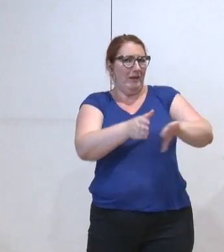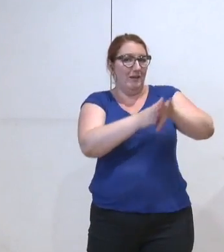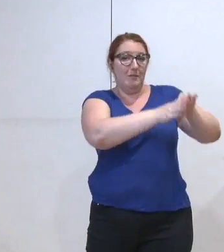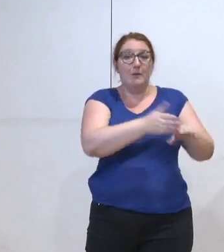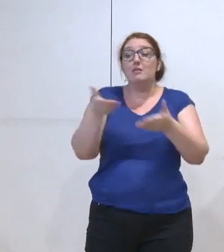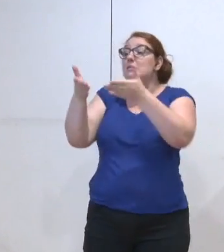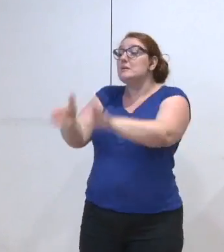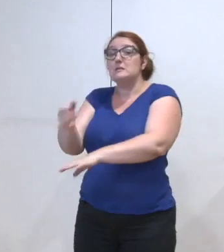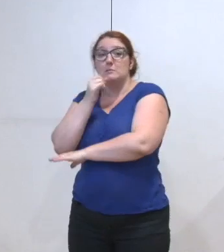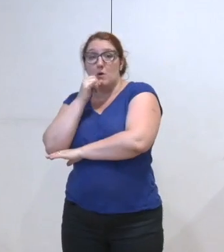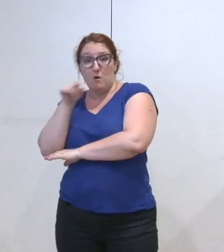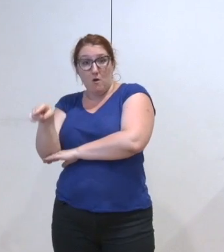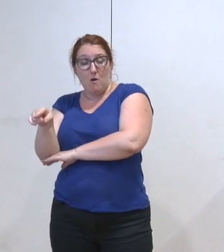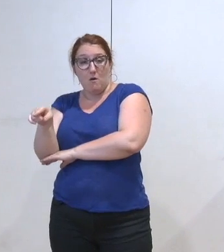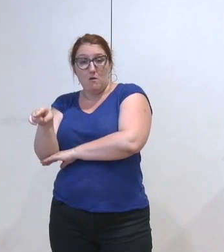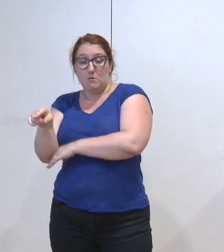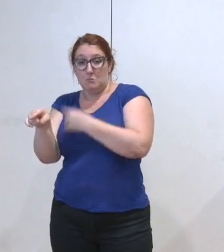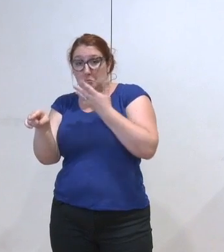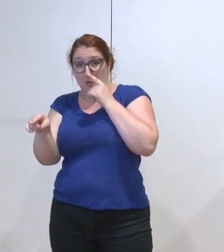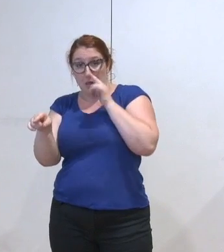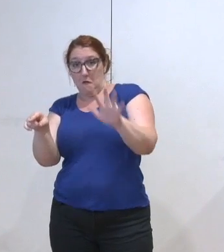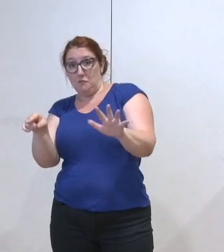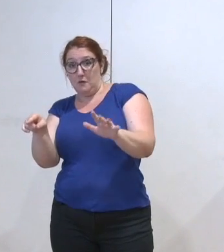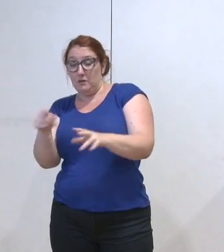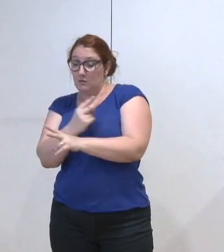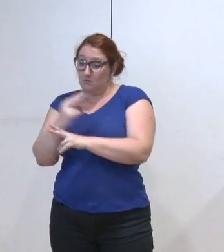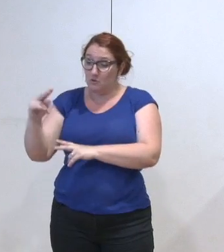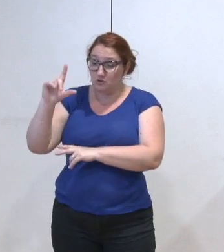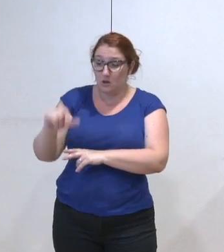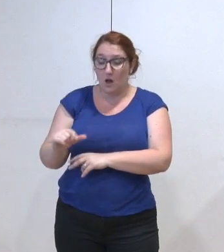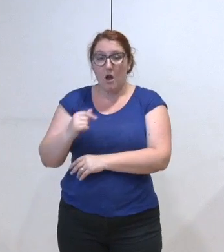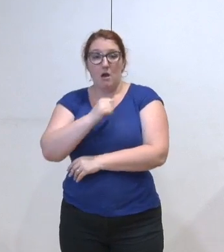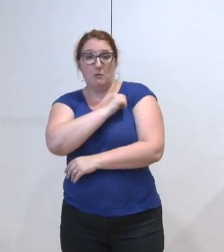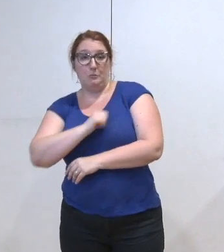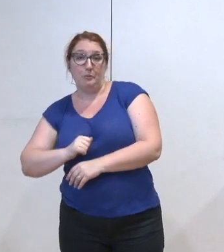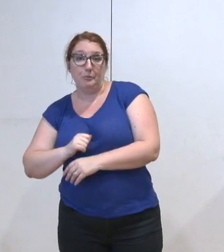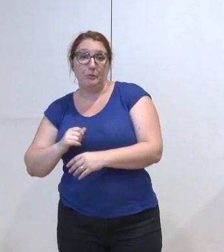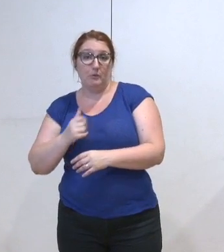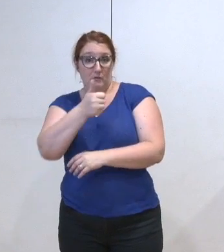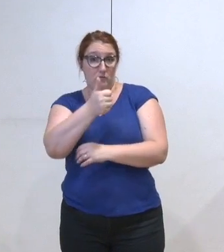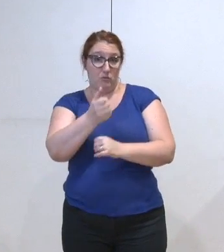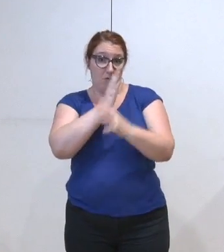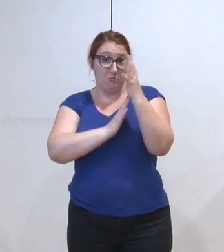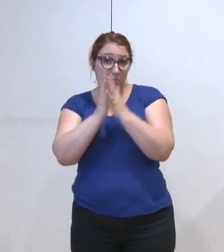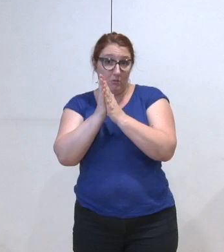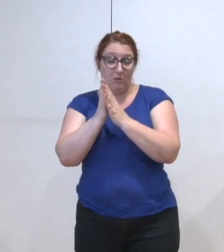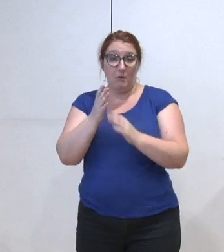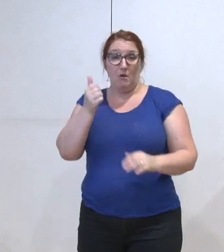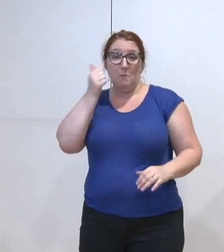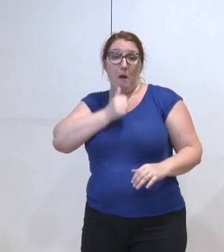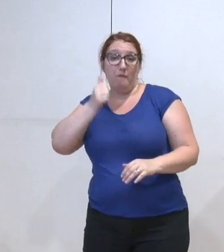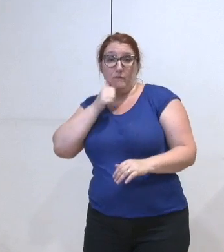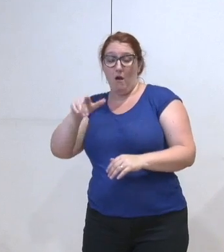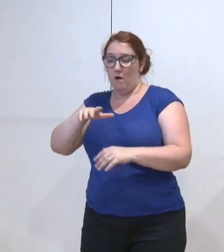multipli danger puisqu'il y a un péril que vous soullignez vous-même péril en tout genre des mafias